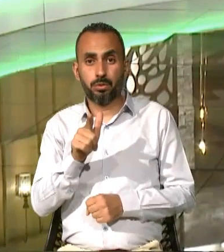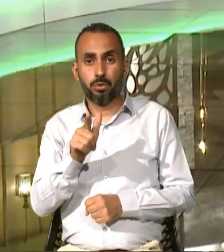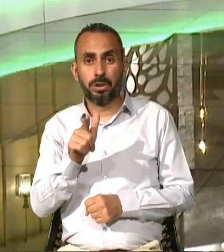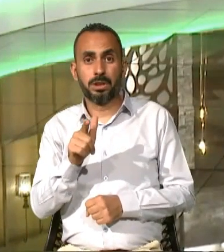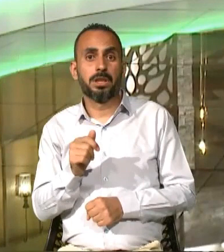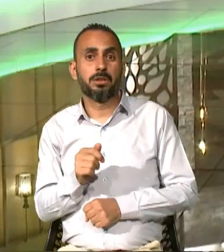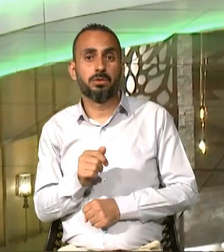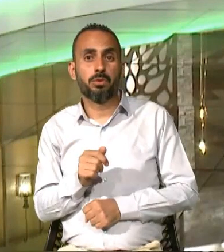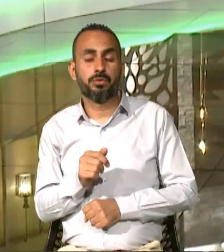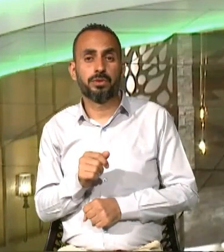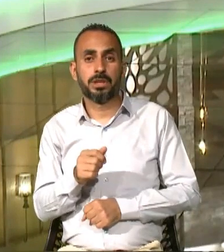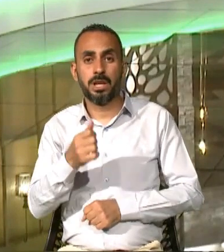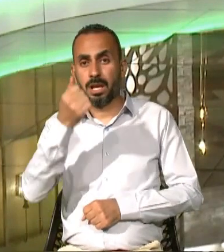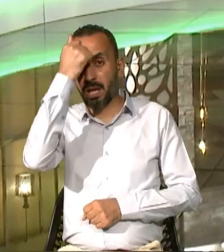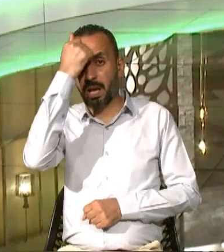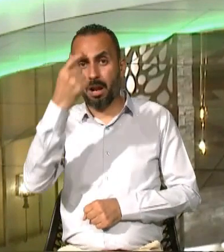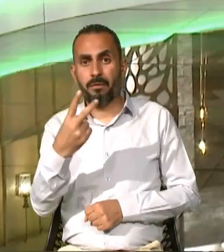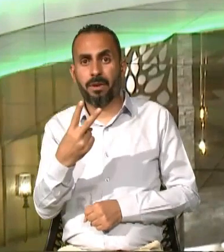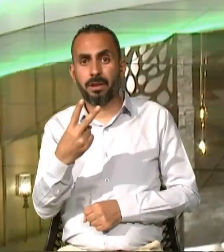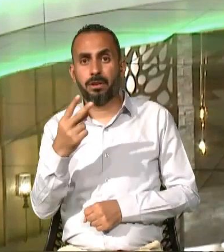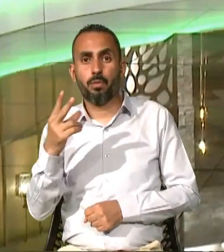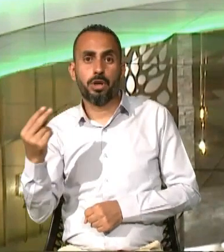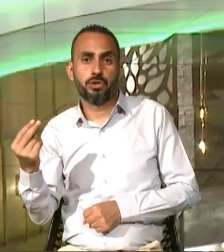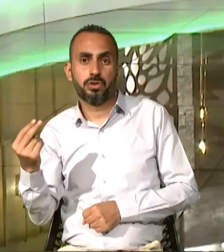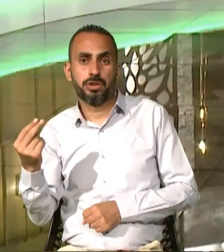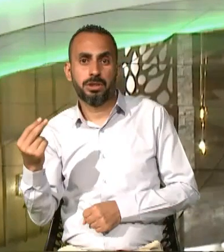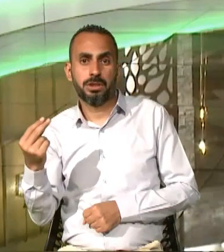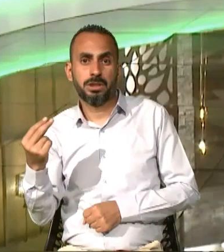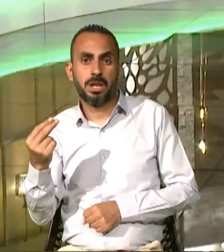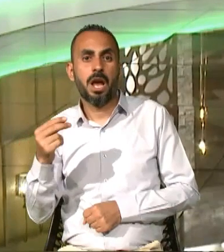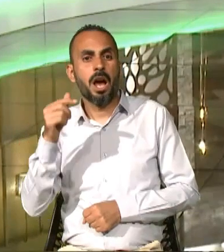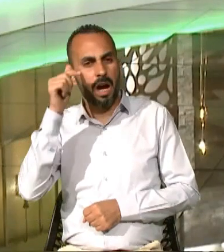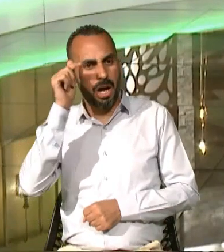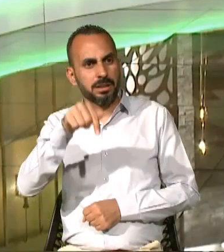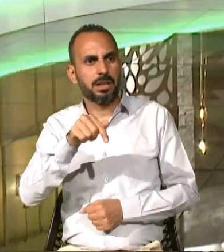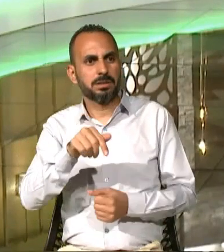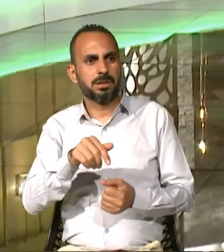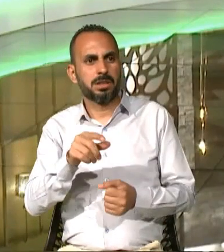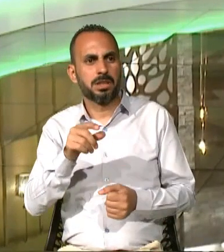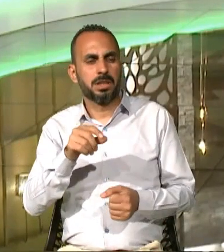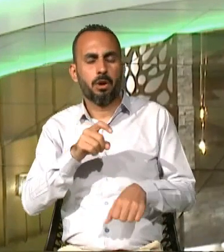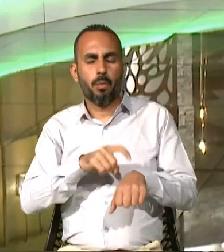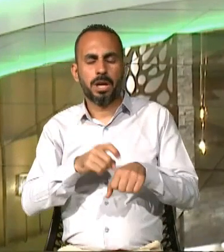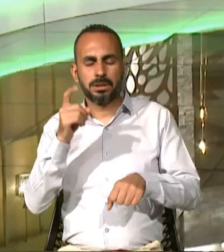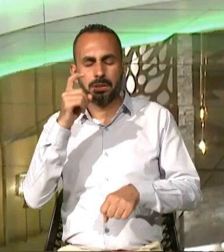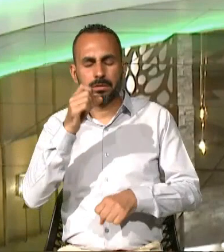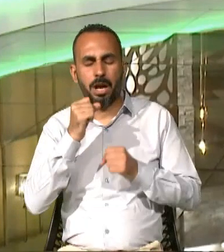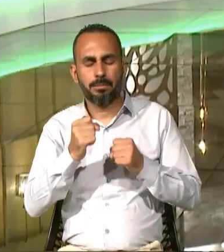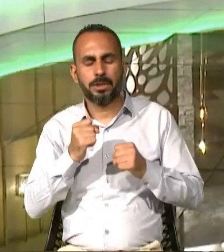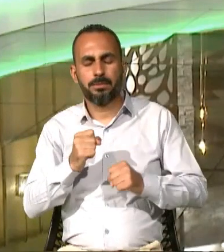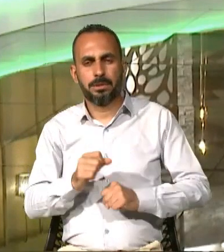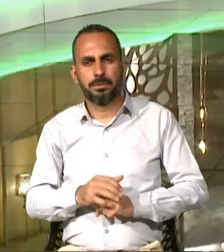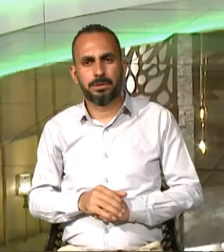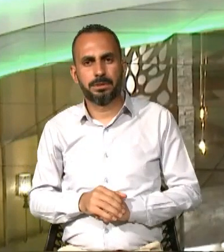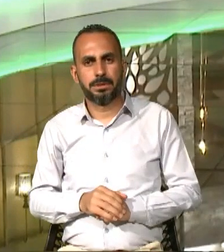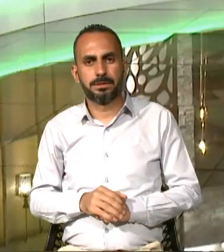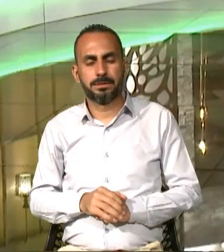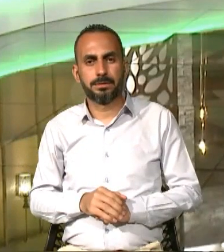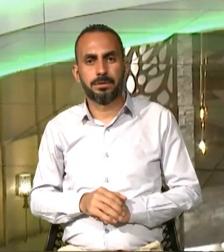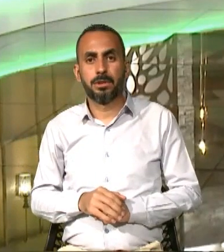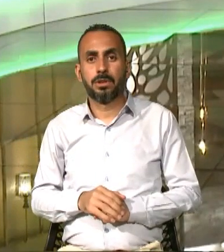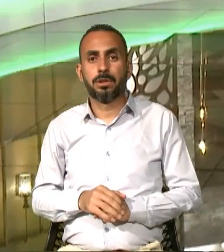هيحصل حاجه ما حصلتش من 700 سنه، واعلنت الكلام ده. الكلام ده كان متسجل وهو